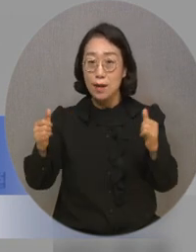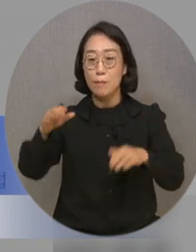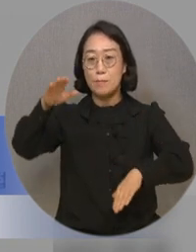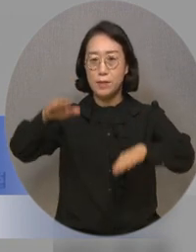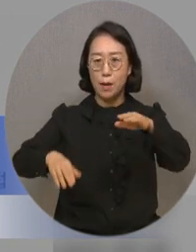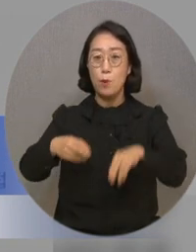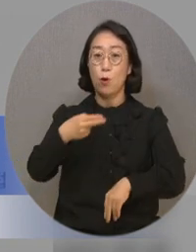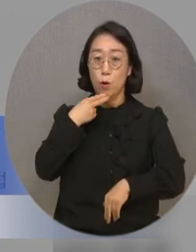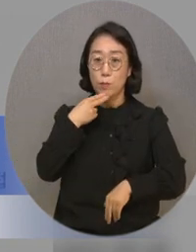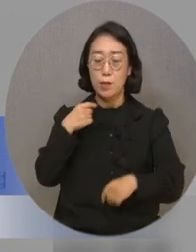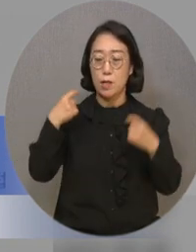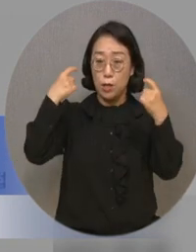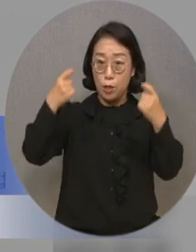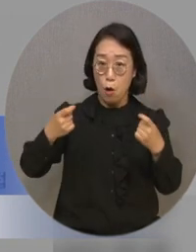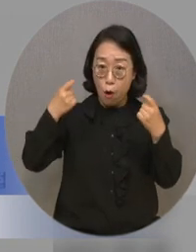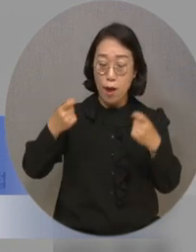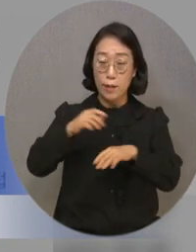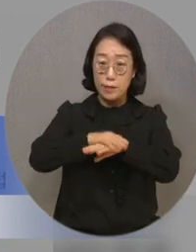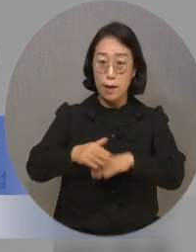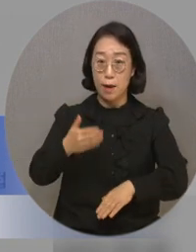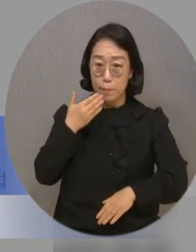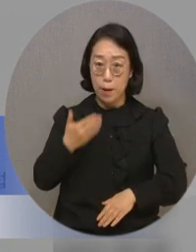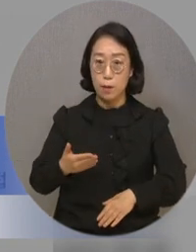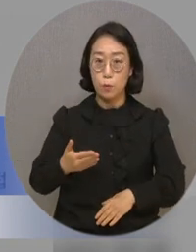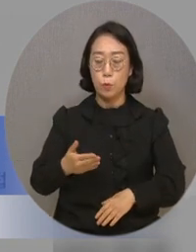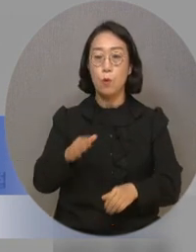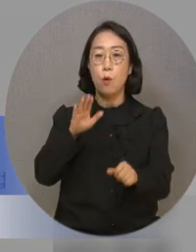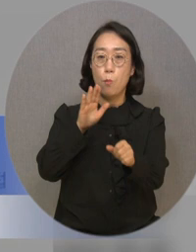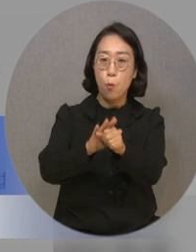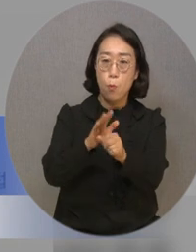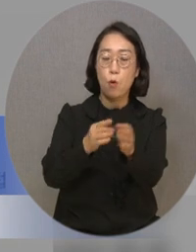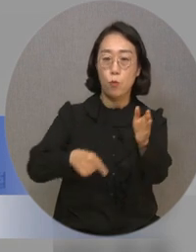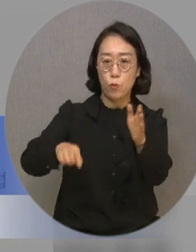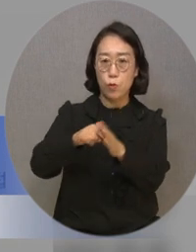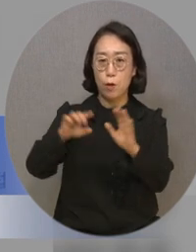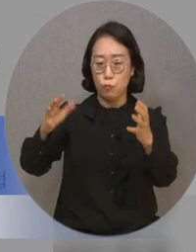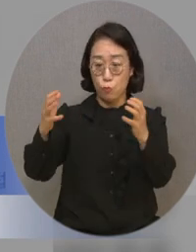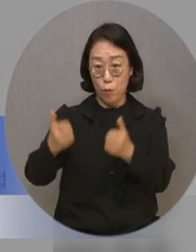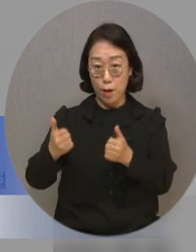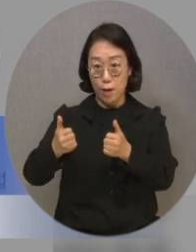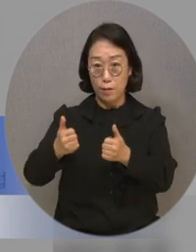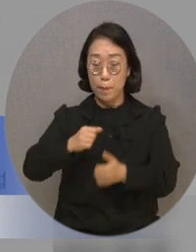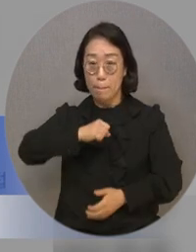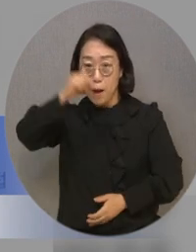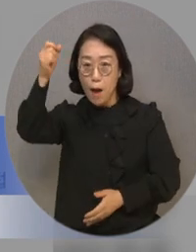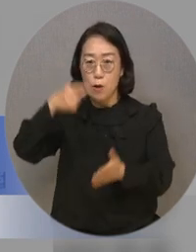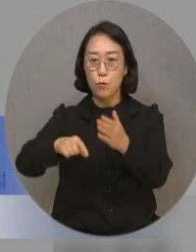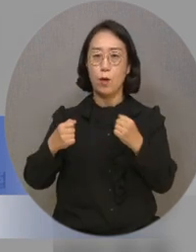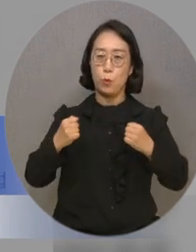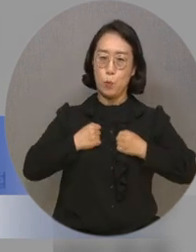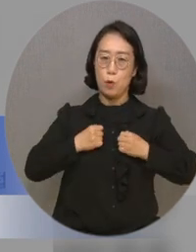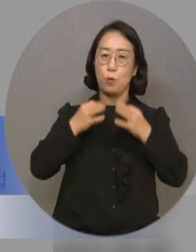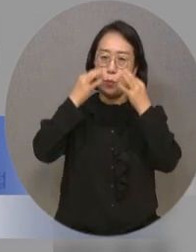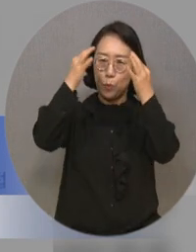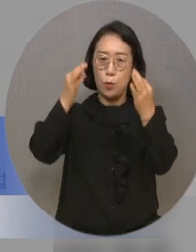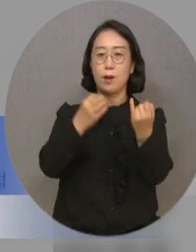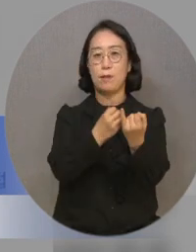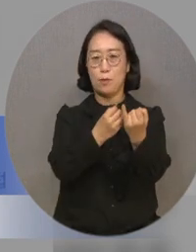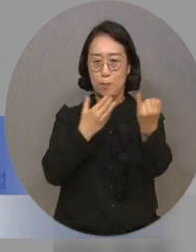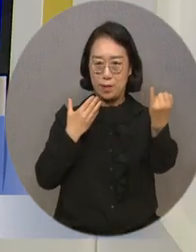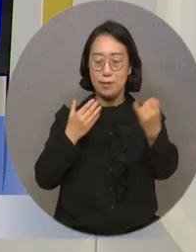해소하는이 관광산업의 발전이 이뤄질 수 있도록 국회 통과의 최선을 다하겠다고 말했습니다